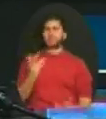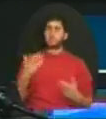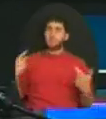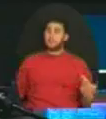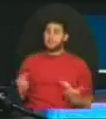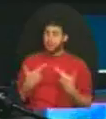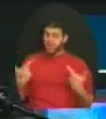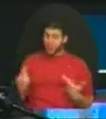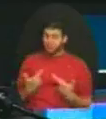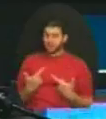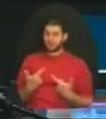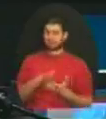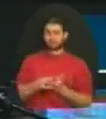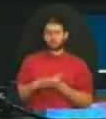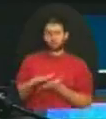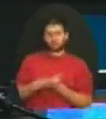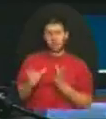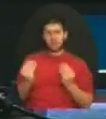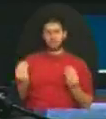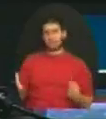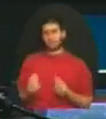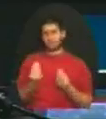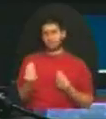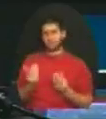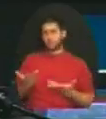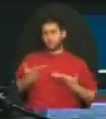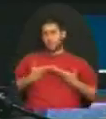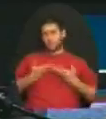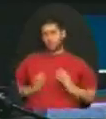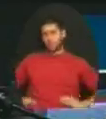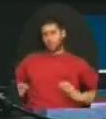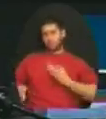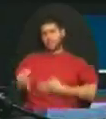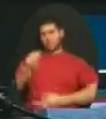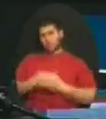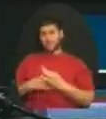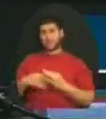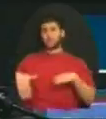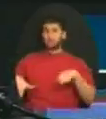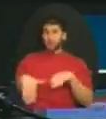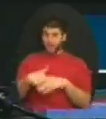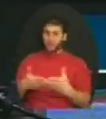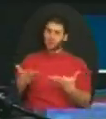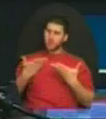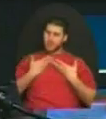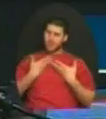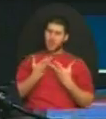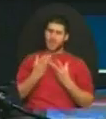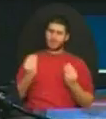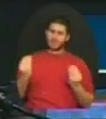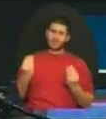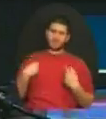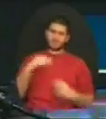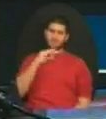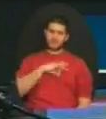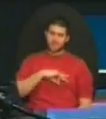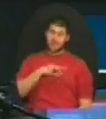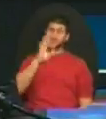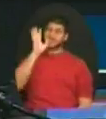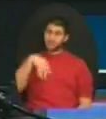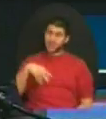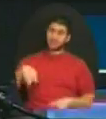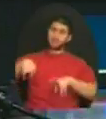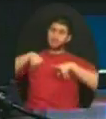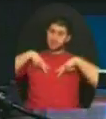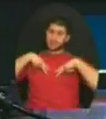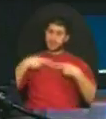שמלחמה לוקחת משאבים ולא נותנת שום דבר, ולעומת זאת שלום ייתן לנו המון וגם יחזיר